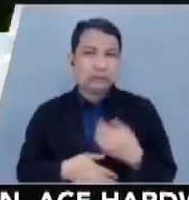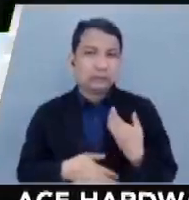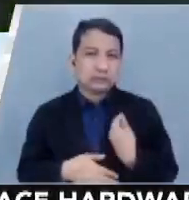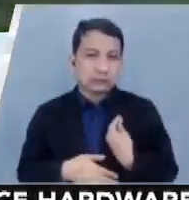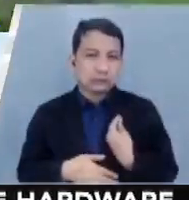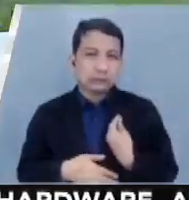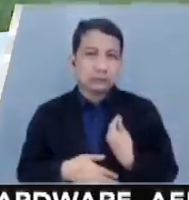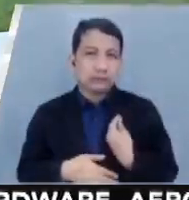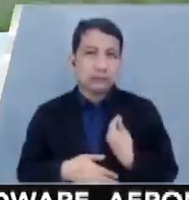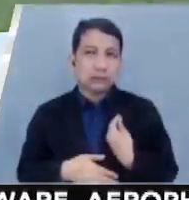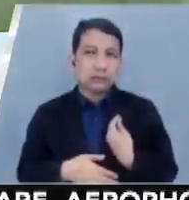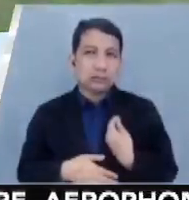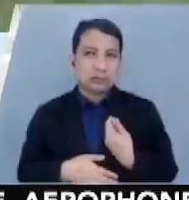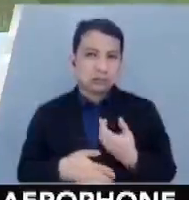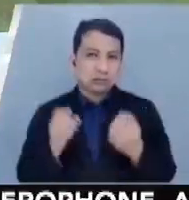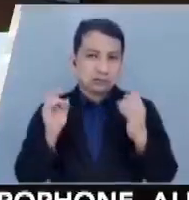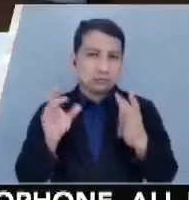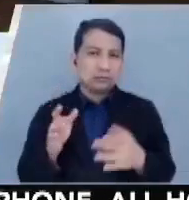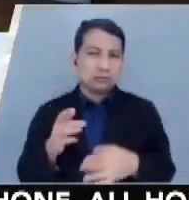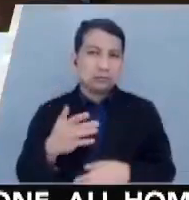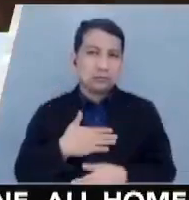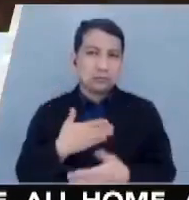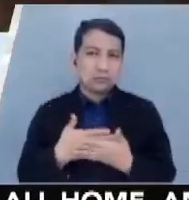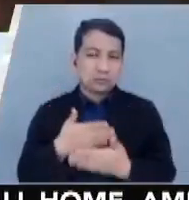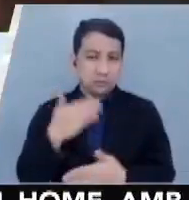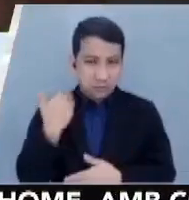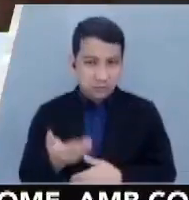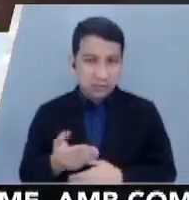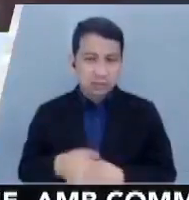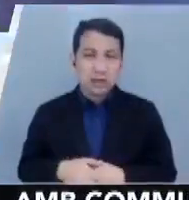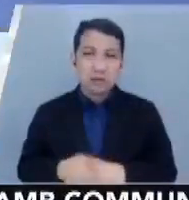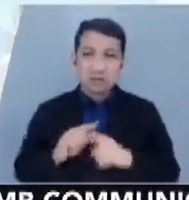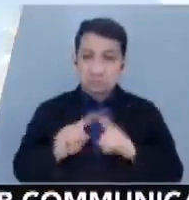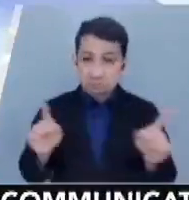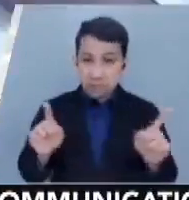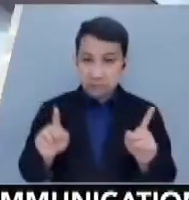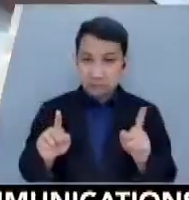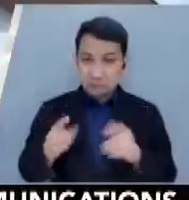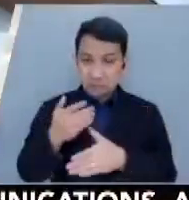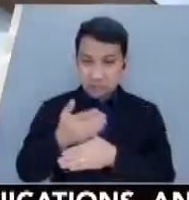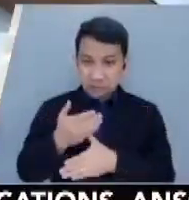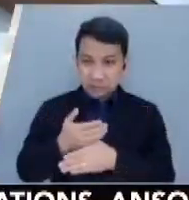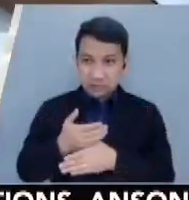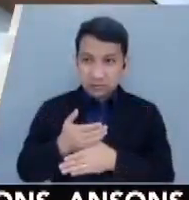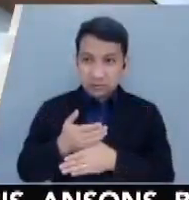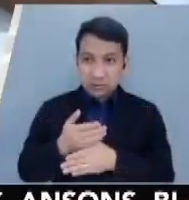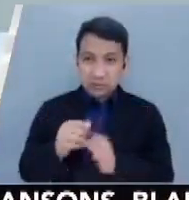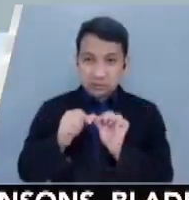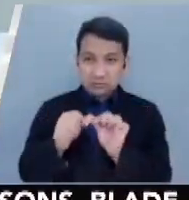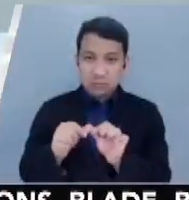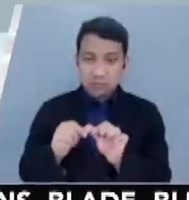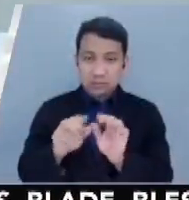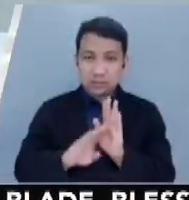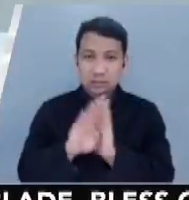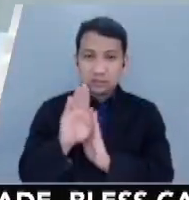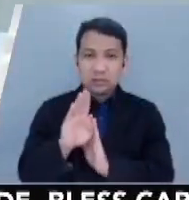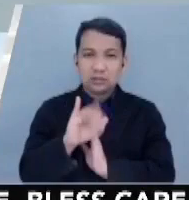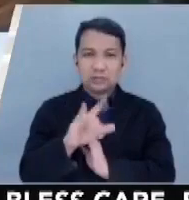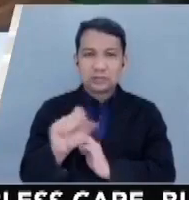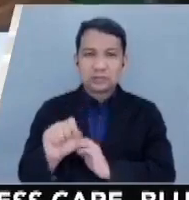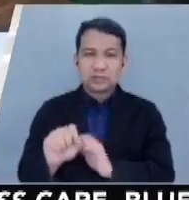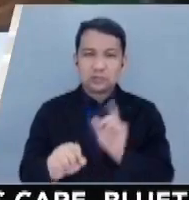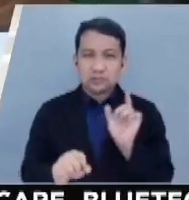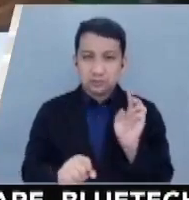patay. Gayunman, di raw ito naging hadlang para itaguyod ang pamilya. Kabilang si Basilio sa 40 individual